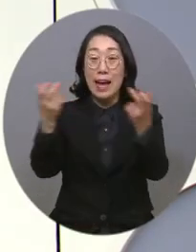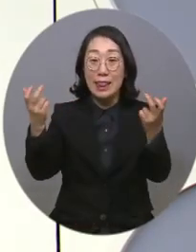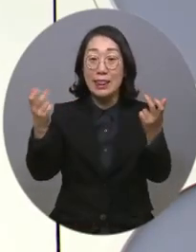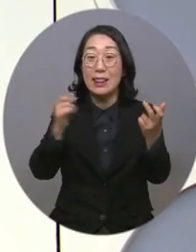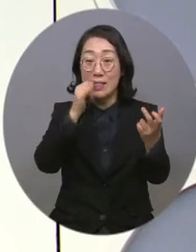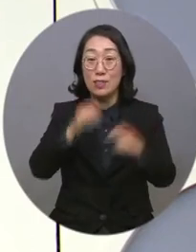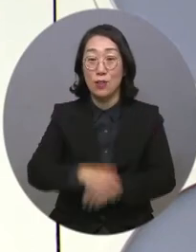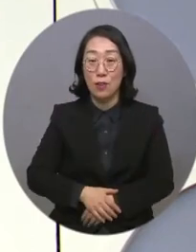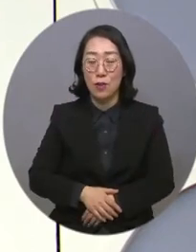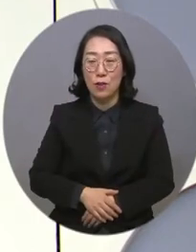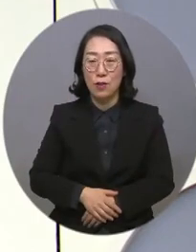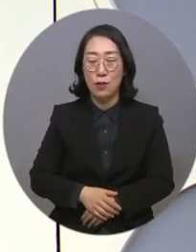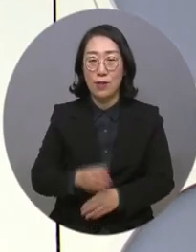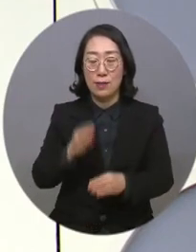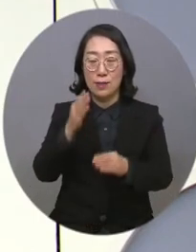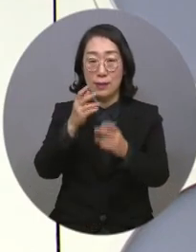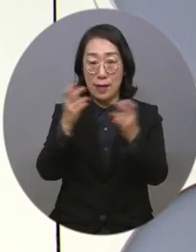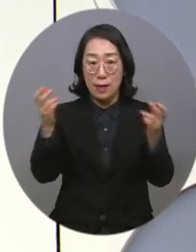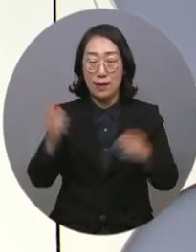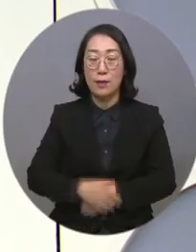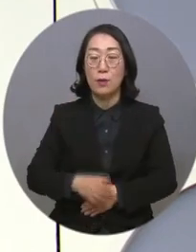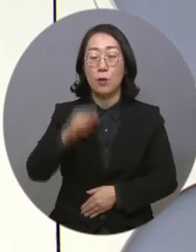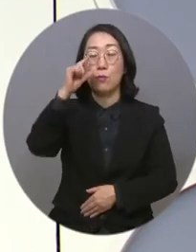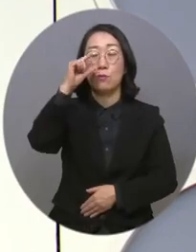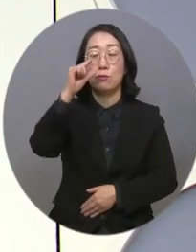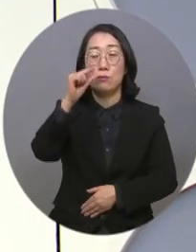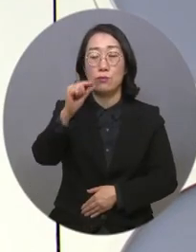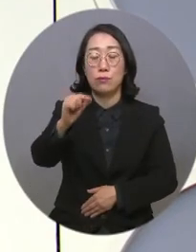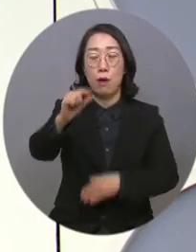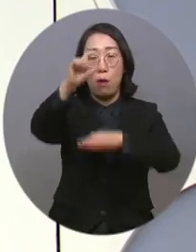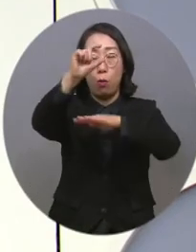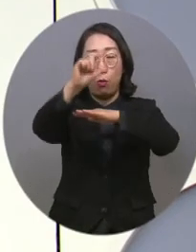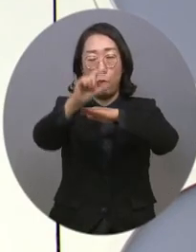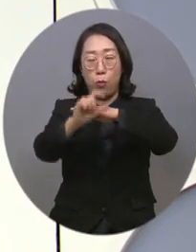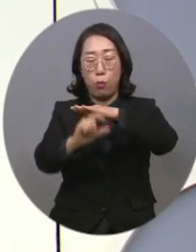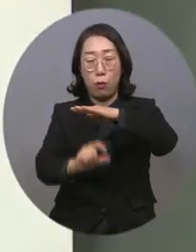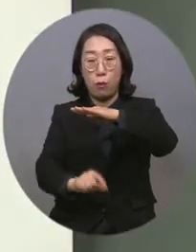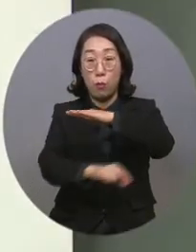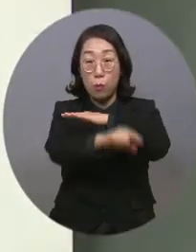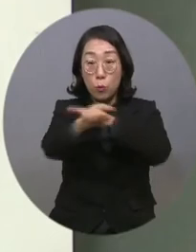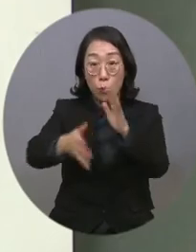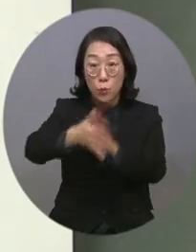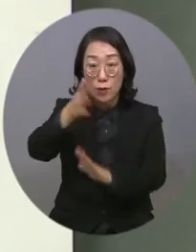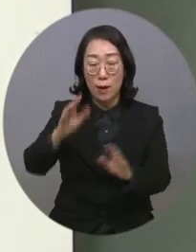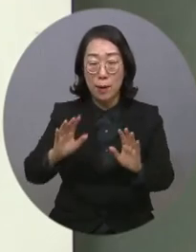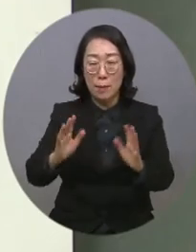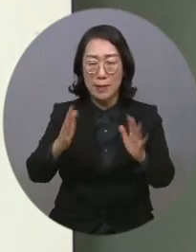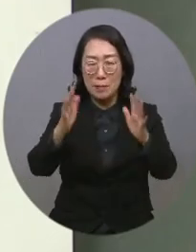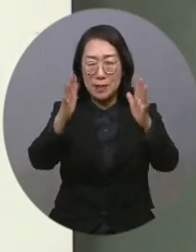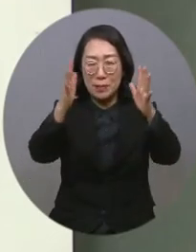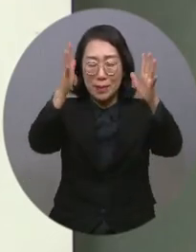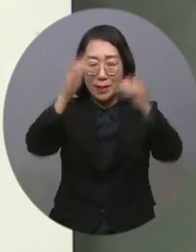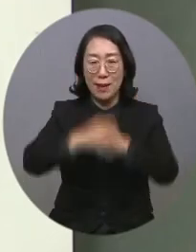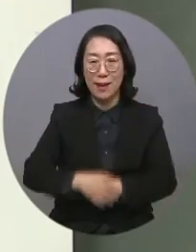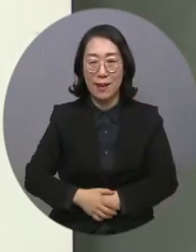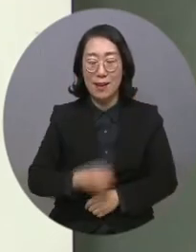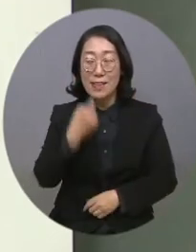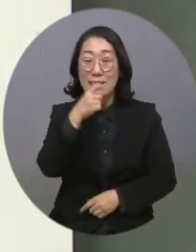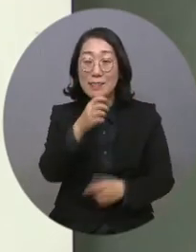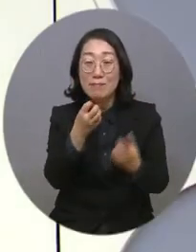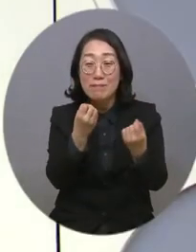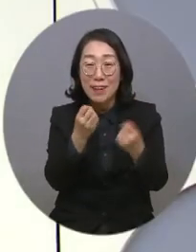남산 중턱에서 탁 해그름할 때 서양을 바라보면은 프라하가 황금의 도시로 보입니다. 아 반사가 돼서. 예, 그 지붕이 이제